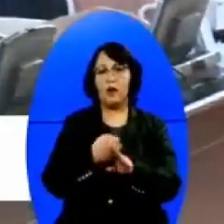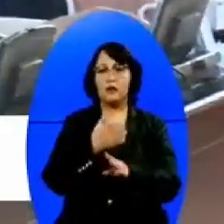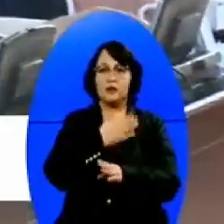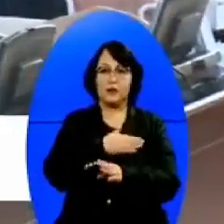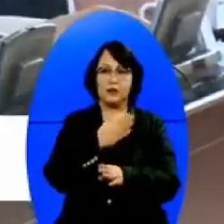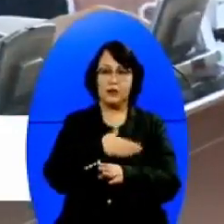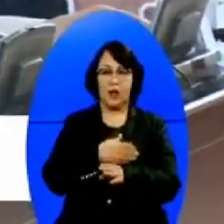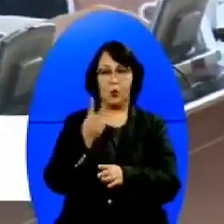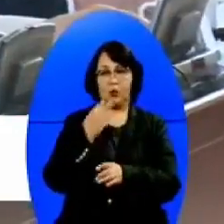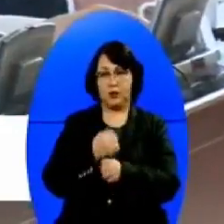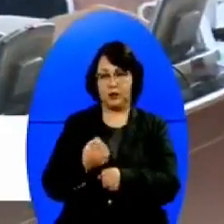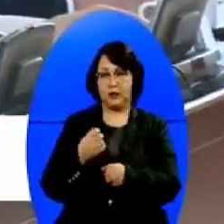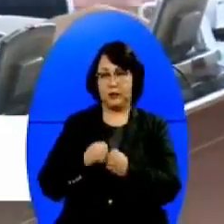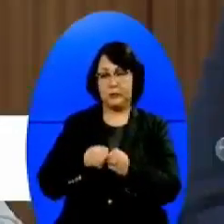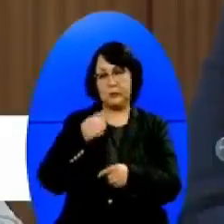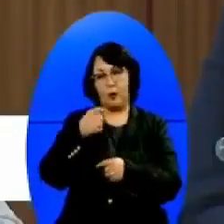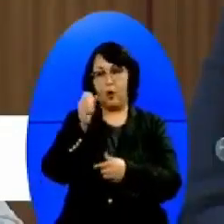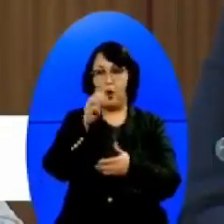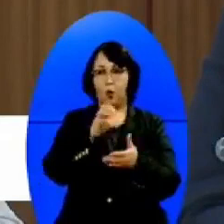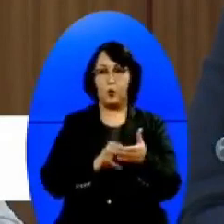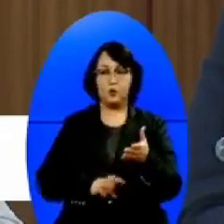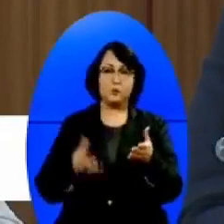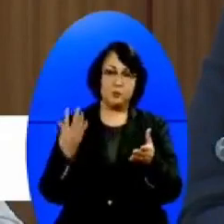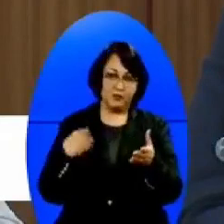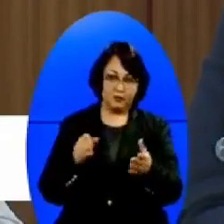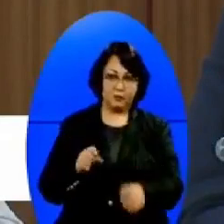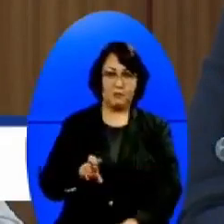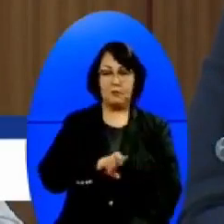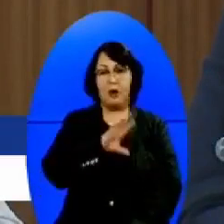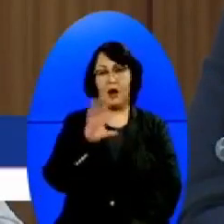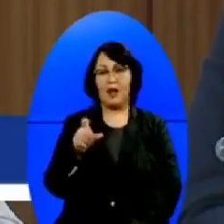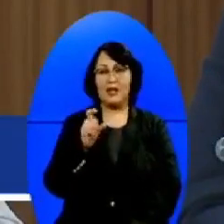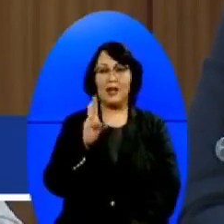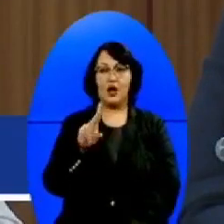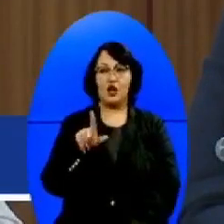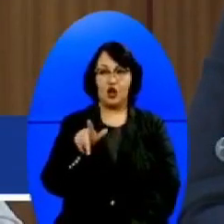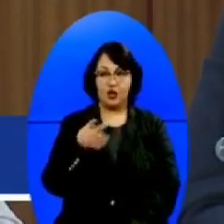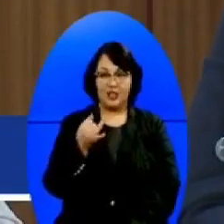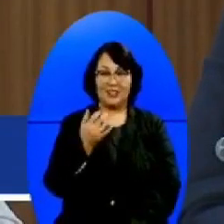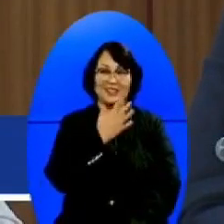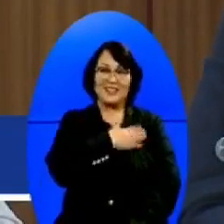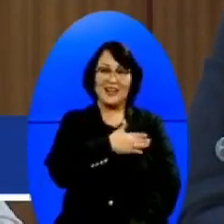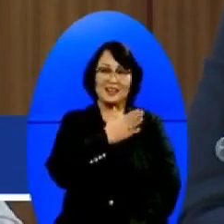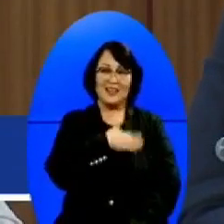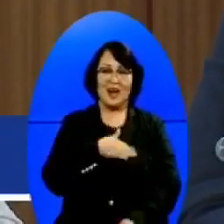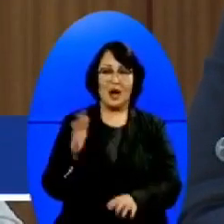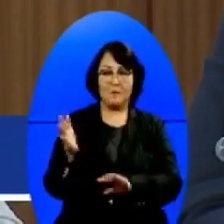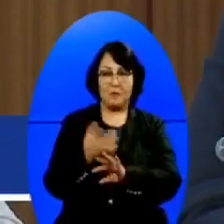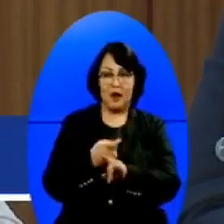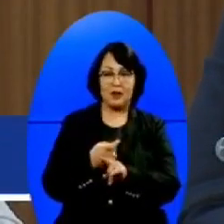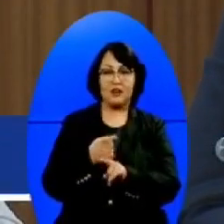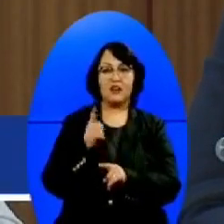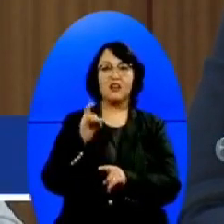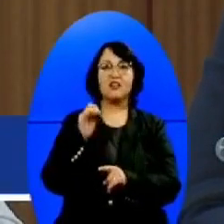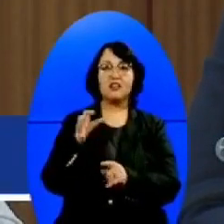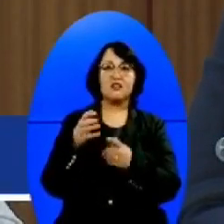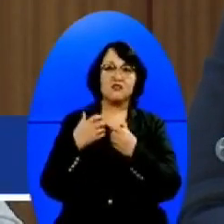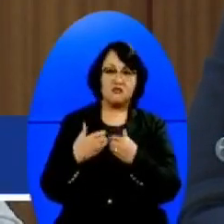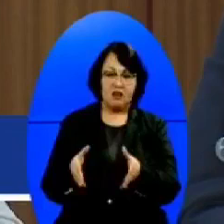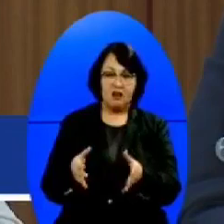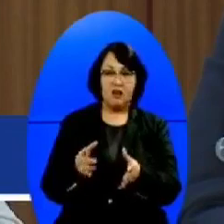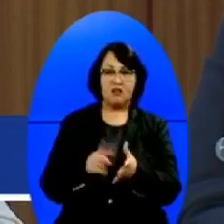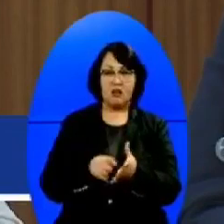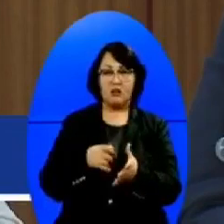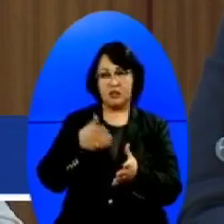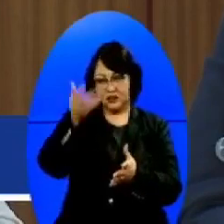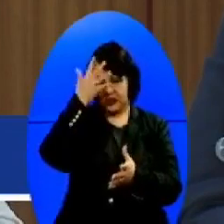болох асуудлыг тусгаад байсан. Энэ экологийн цагдаагийн хилцгийг бий болох асуудлыг сая засгийн газар хуралдаанаараа